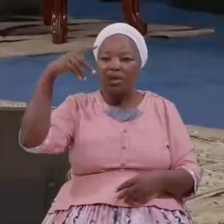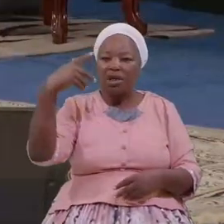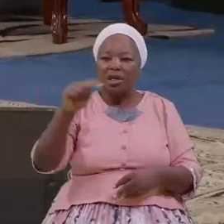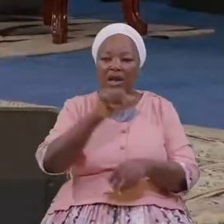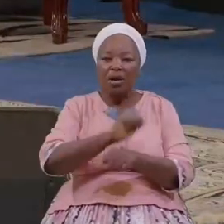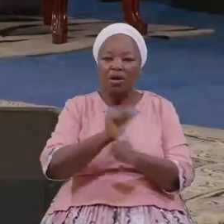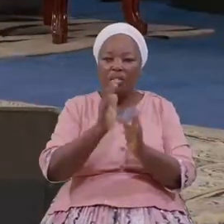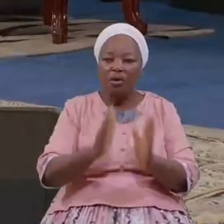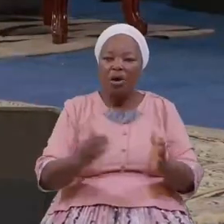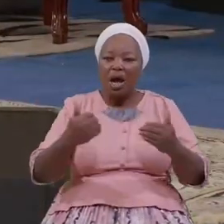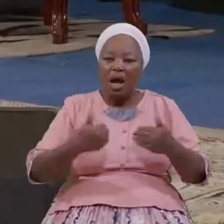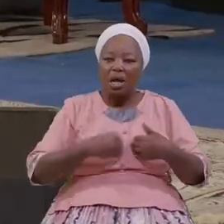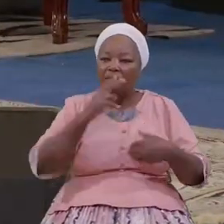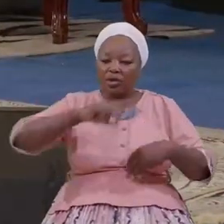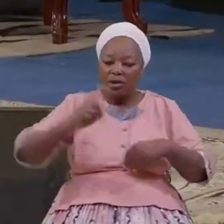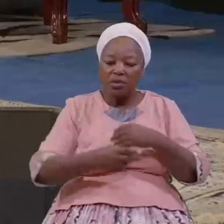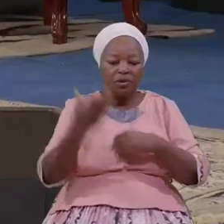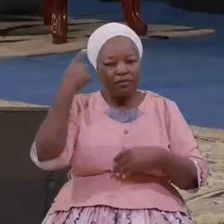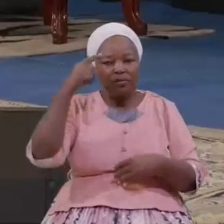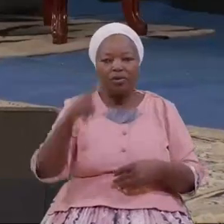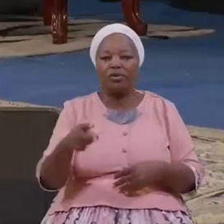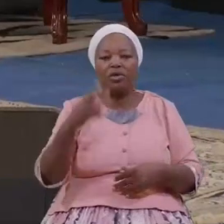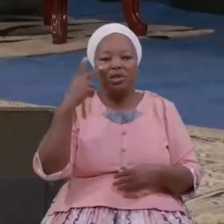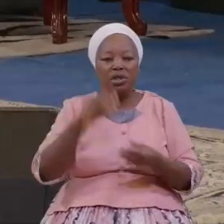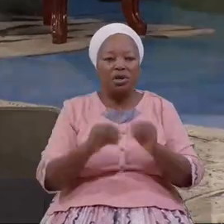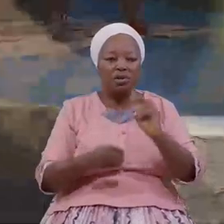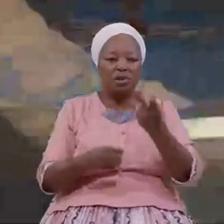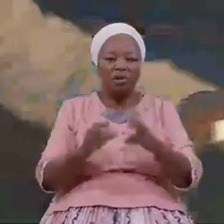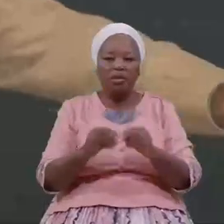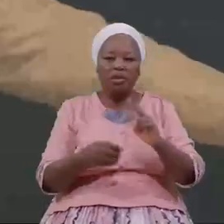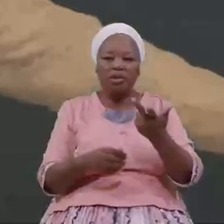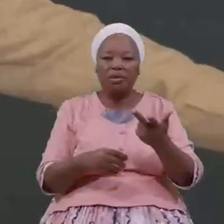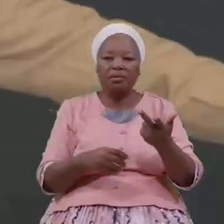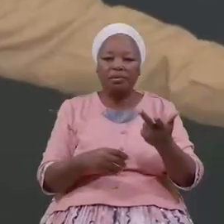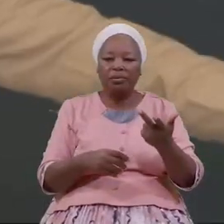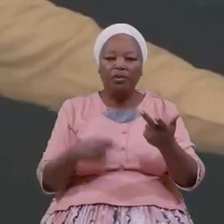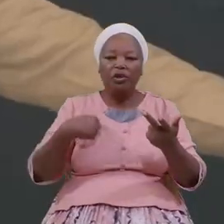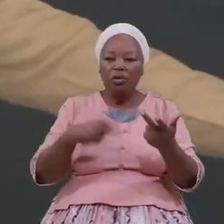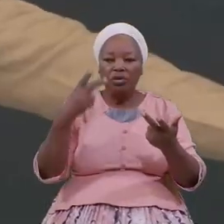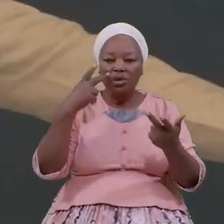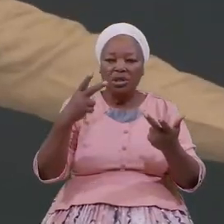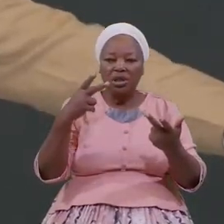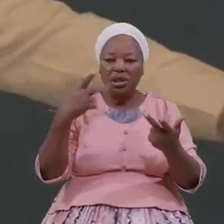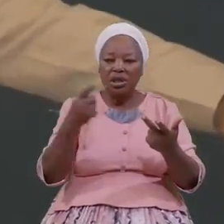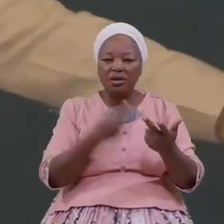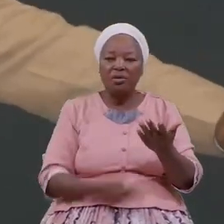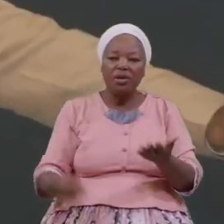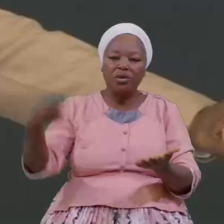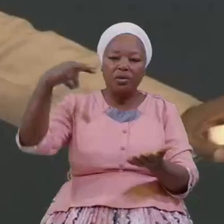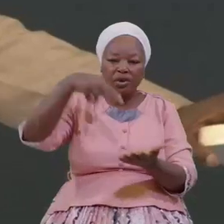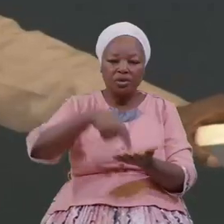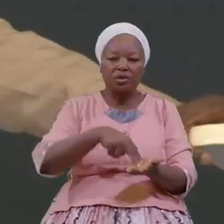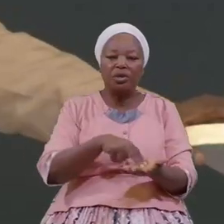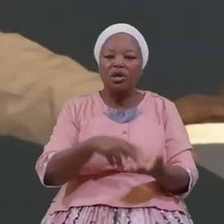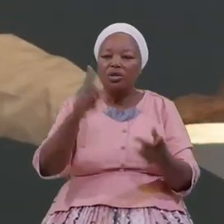rocher a été frappé pour vous. Numéro 3 ici. nous allons voir ici la résurrection